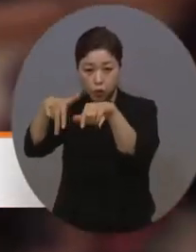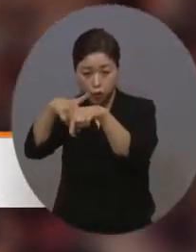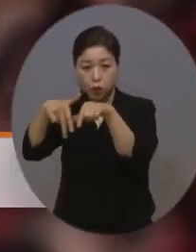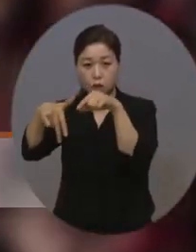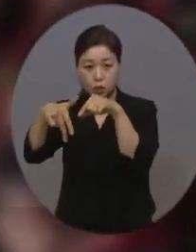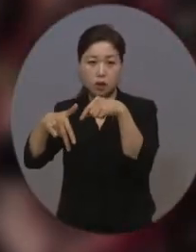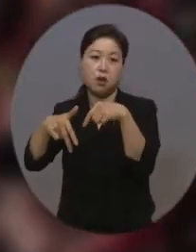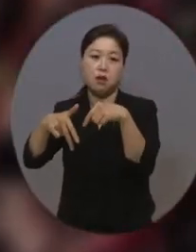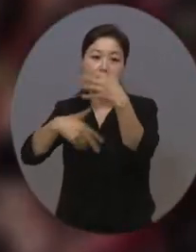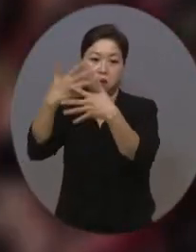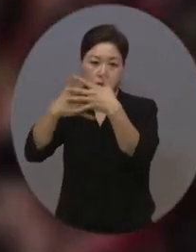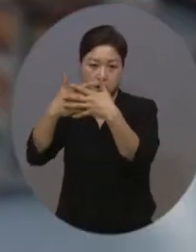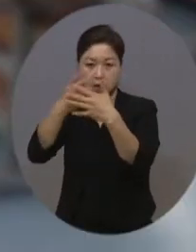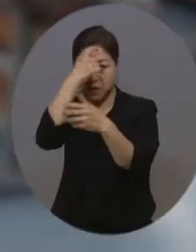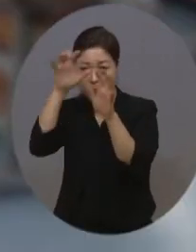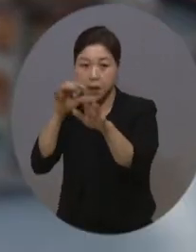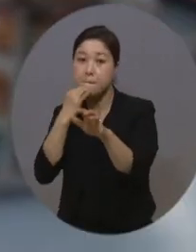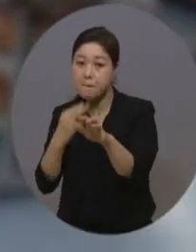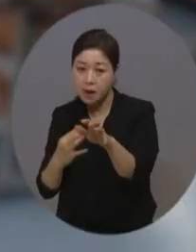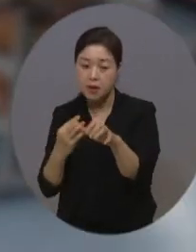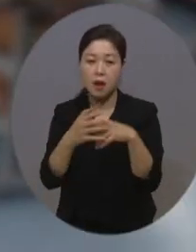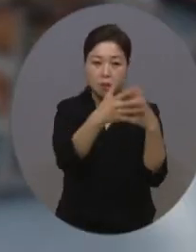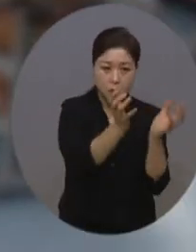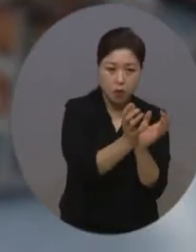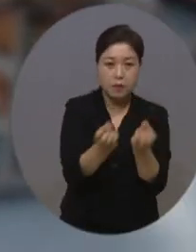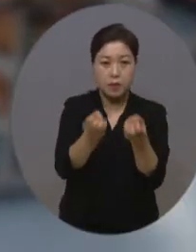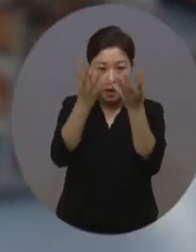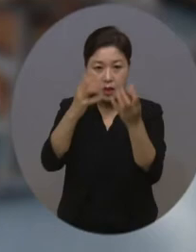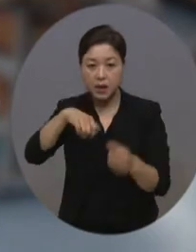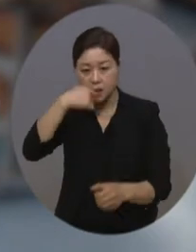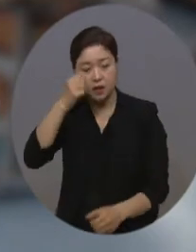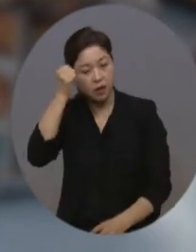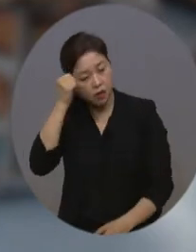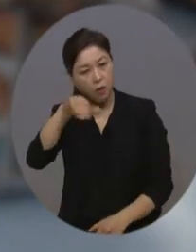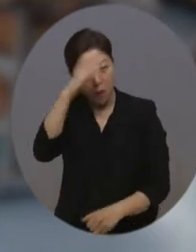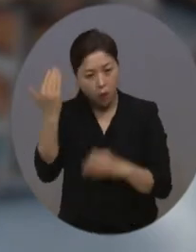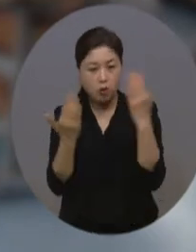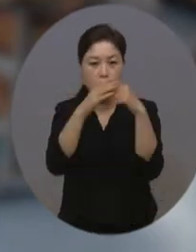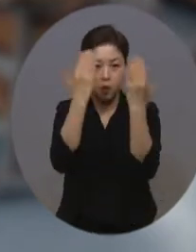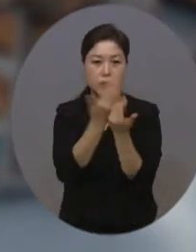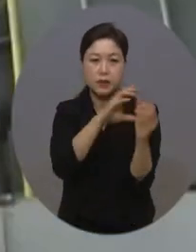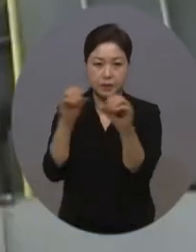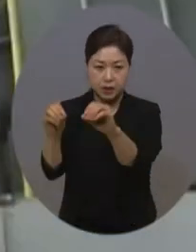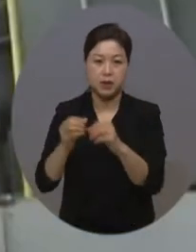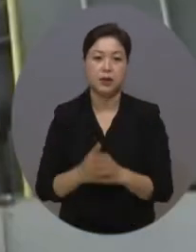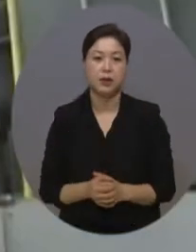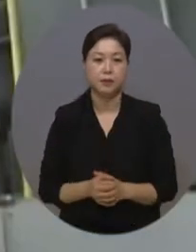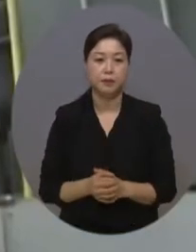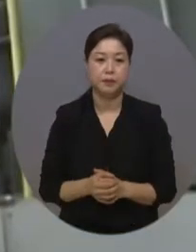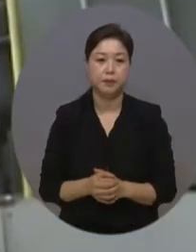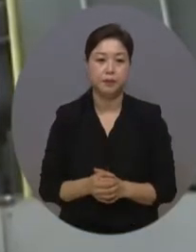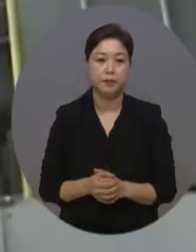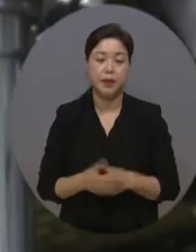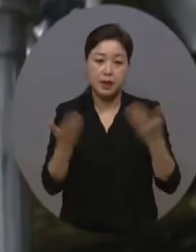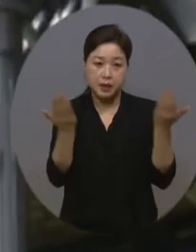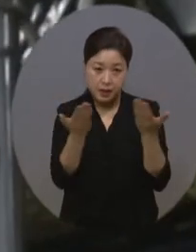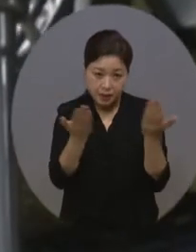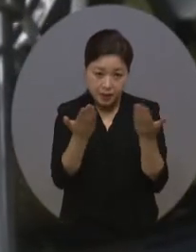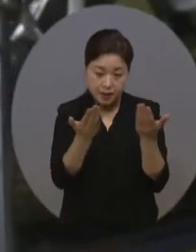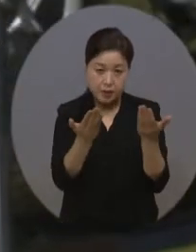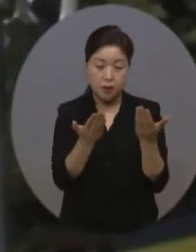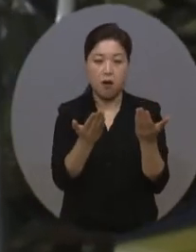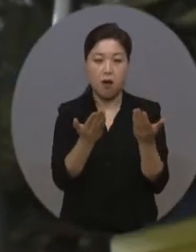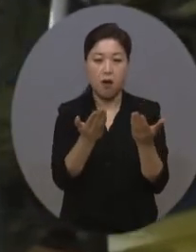예배만 가능하며 각종 모임, 행사와 식사, 숙박도 금지됩니다. 직장 근무는 제조업을